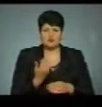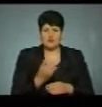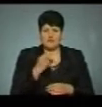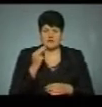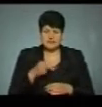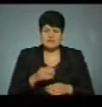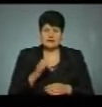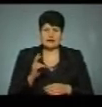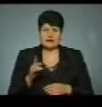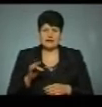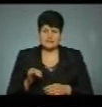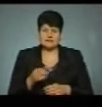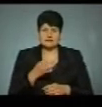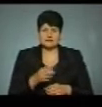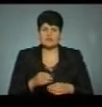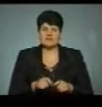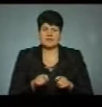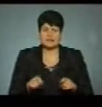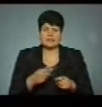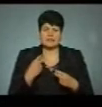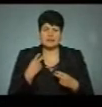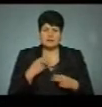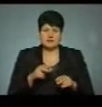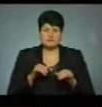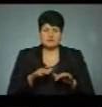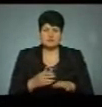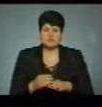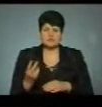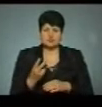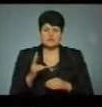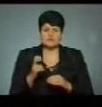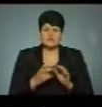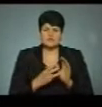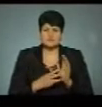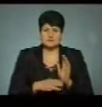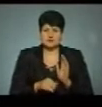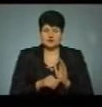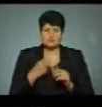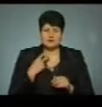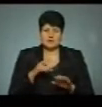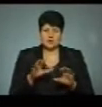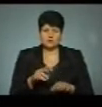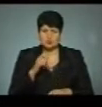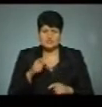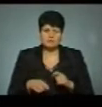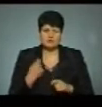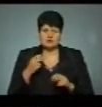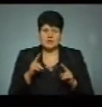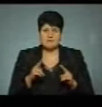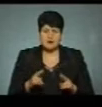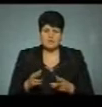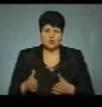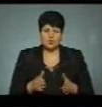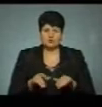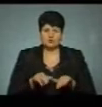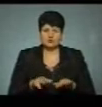Сергія Крети, поліцейські відкрили кримінальне провадження за частиною 2 статті 286 Кримінального кодексу України. Це порушення правил безпеки дорожнього